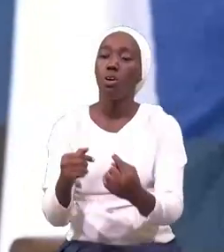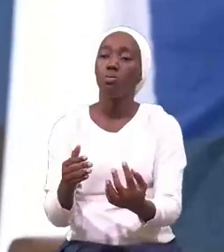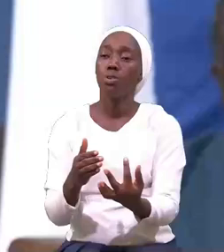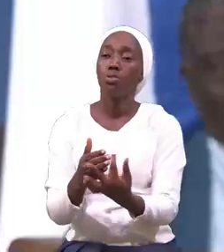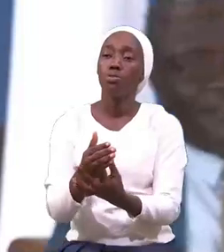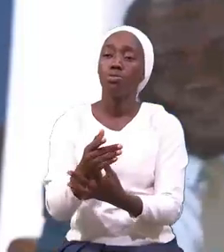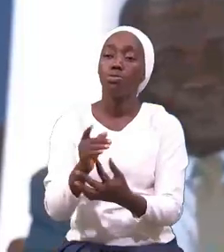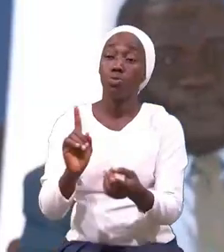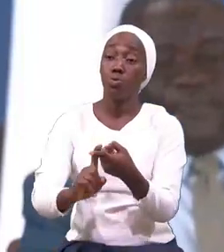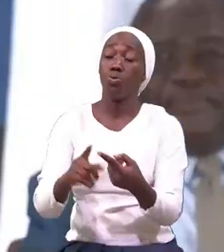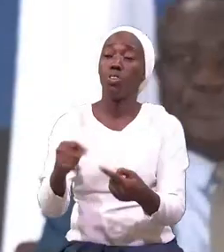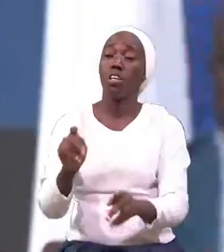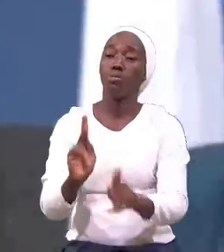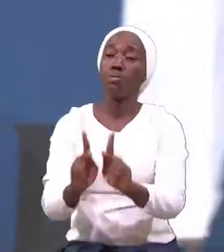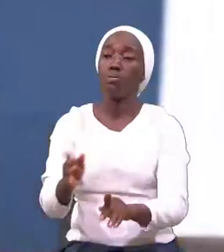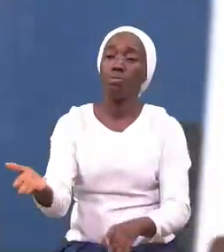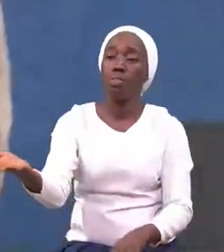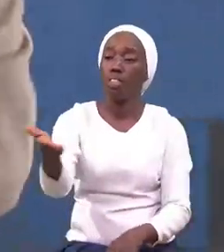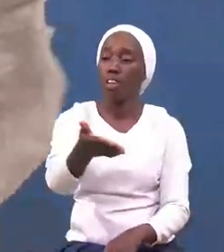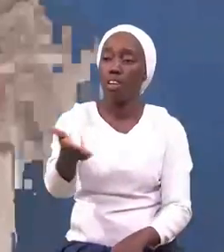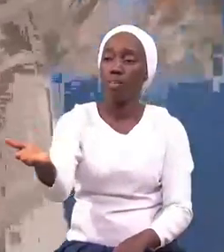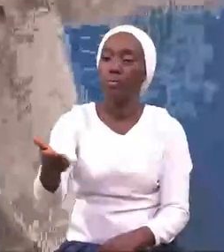la guérison ne viendra pas les gens là-bas.